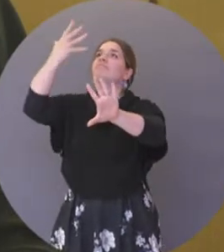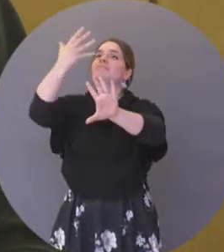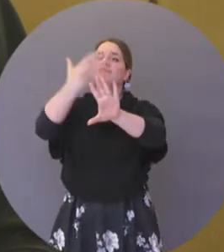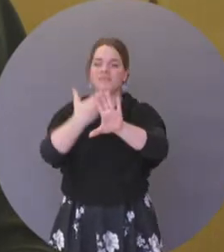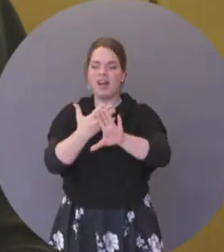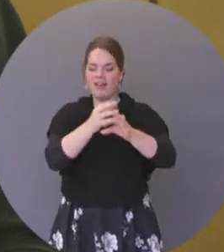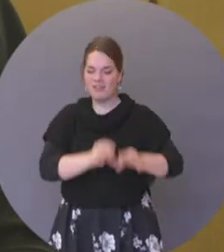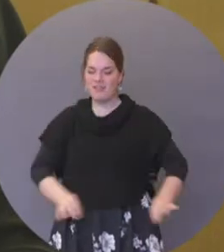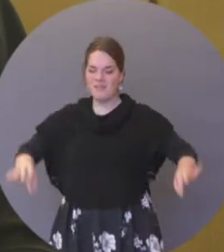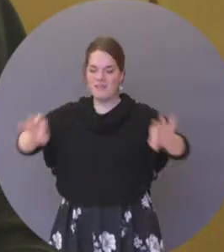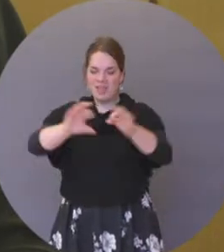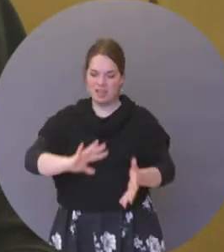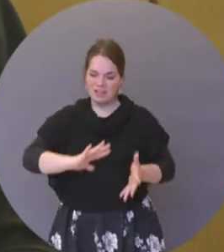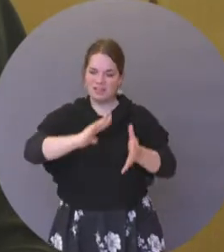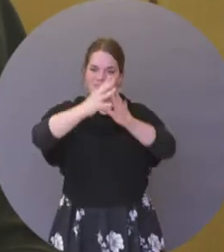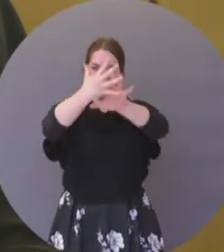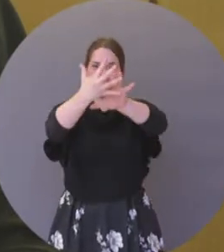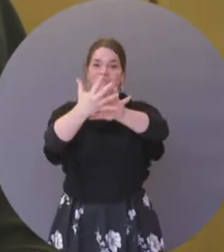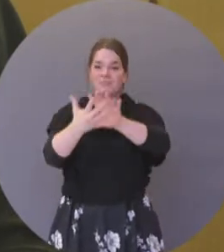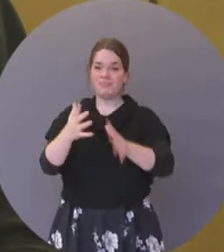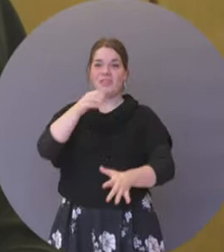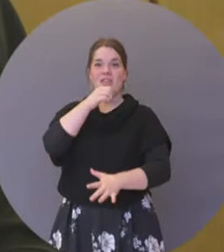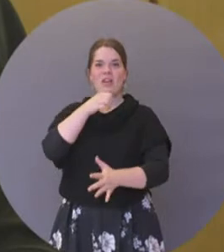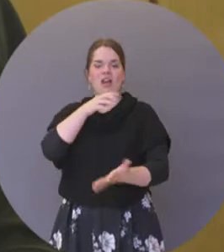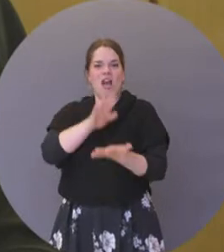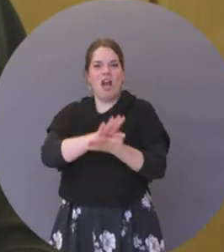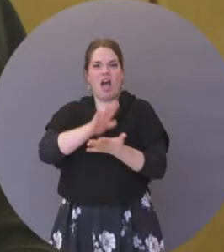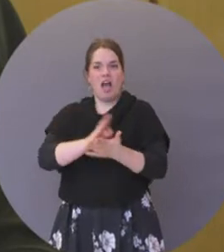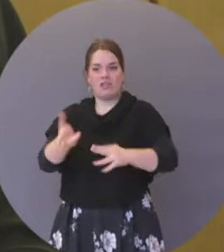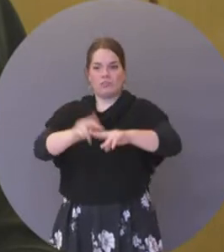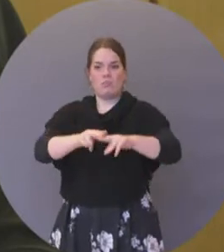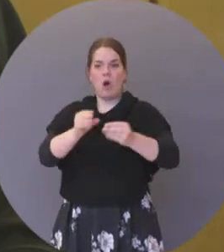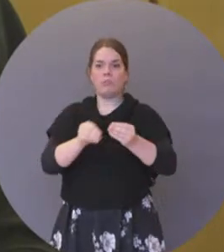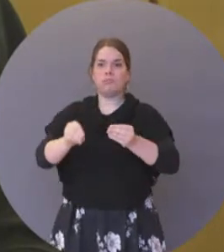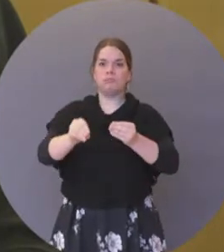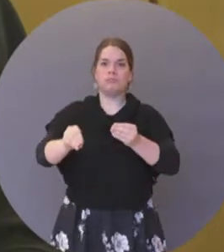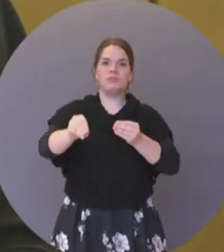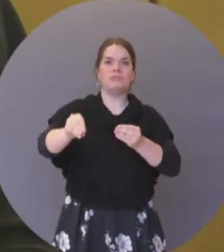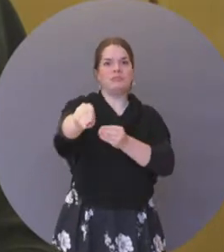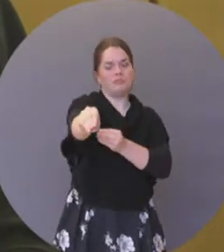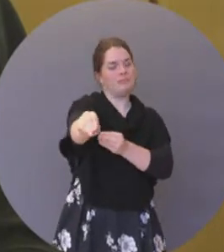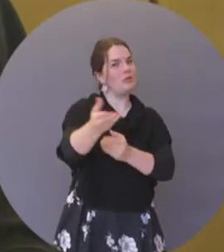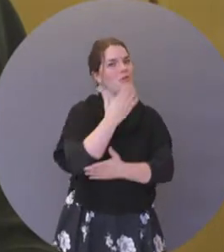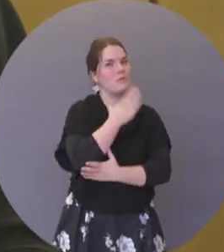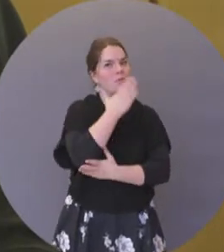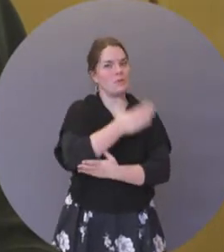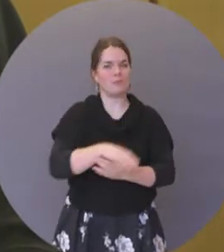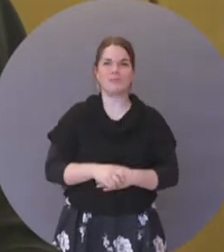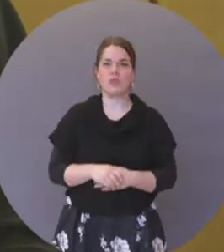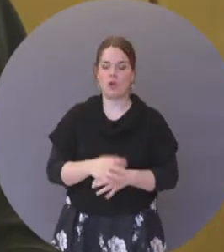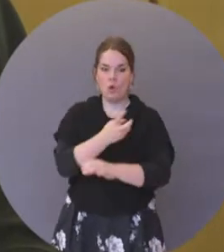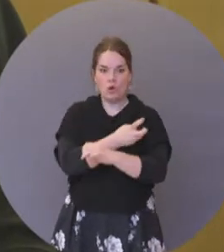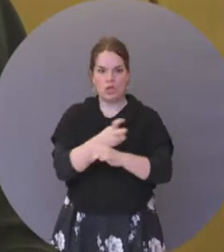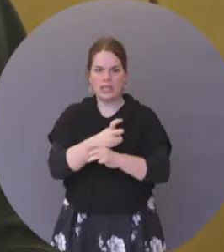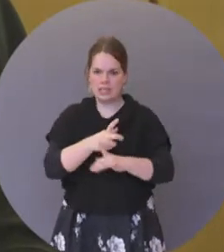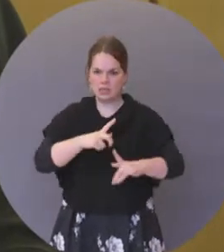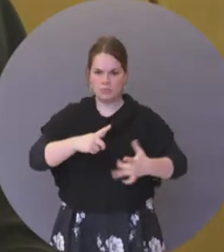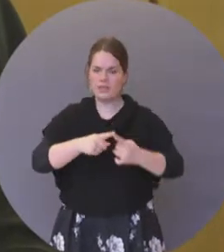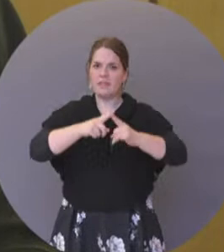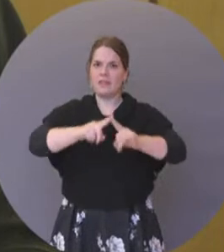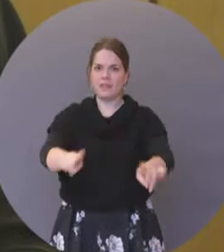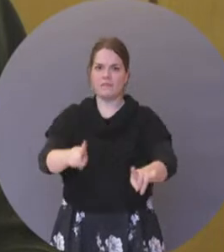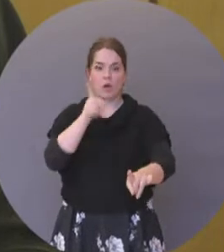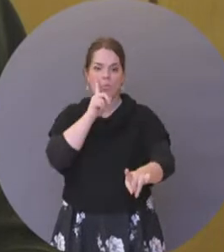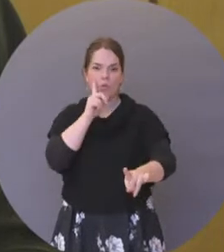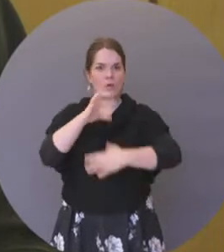longtemps c'est heureux ainsi les risques et les protections nécessaires pour le troisième ou le quatrième âge ont changé en considérant les nouveaux modes de